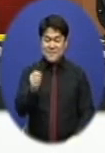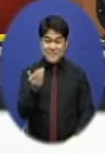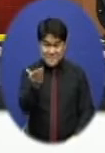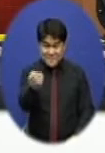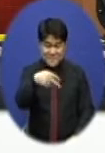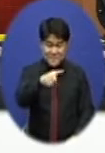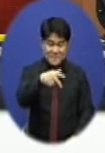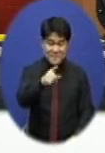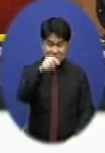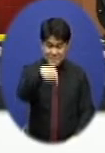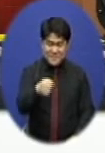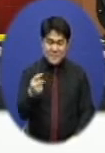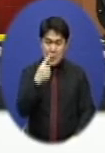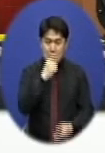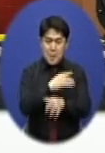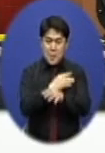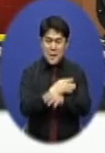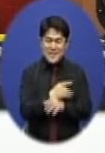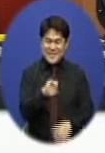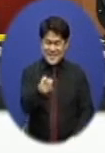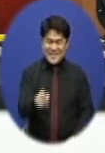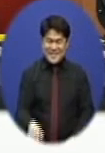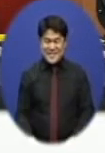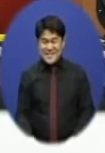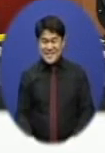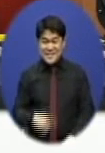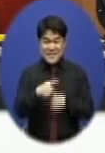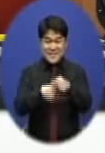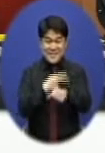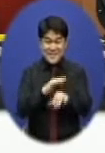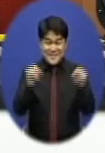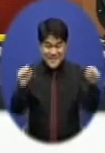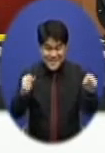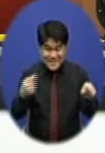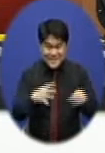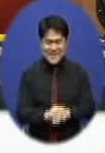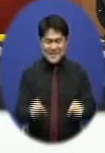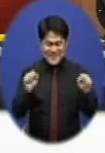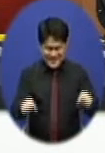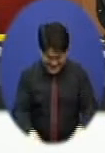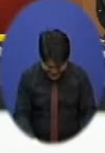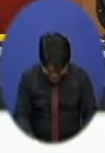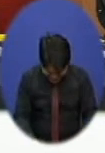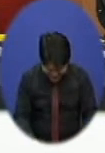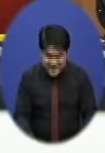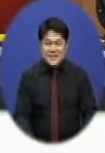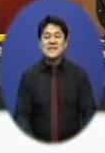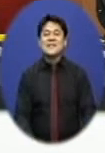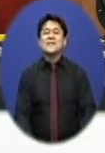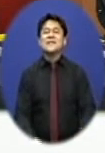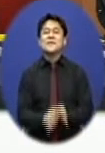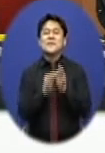서정우 씨. 알아맞혀보세요. 네. 코미디언 까불까불이. 수아 선생님, 안녕하세요. 네. 네. 맞혀보세요. 누구신지.